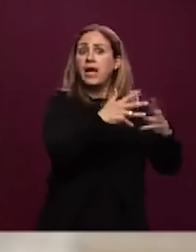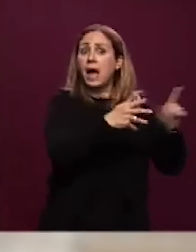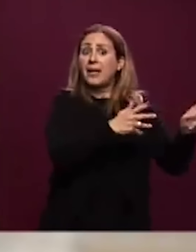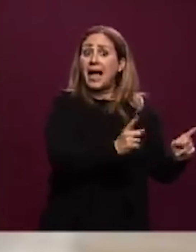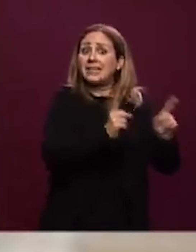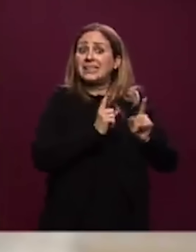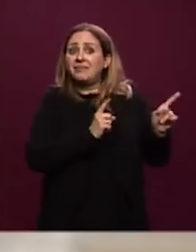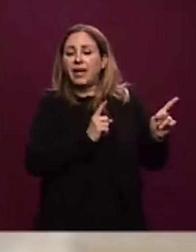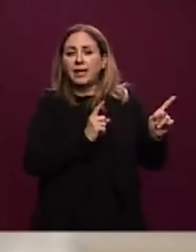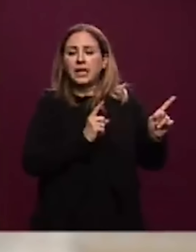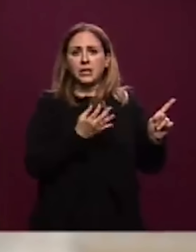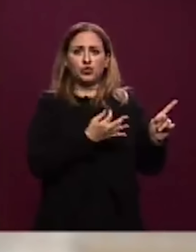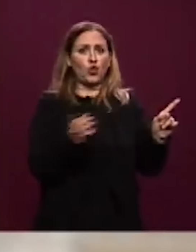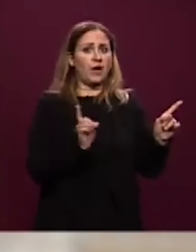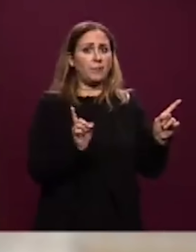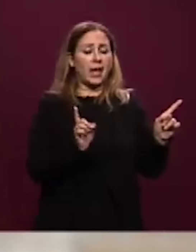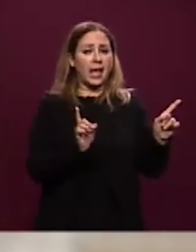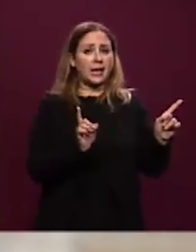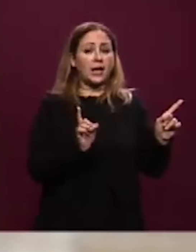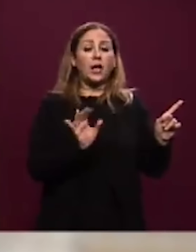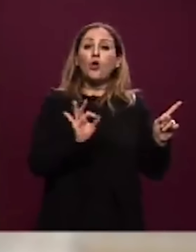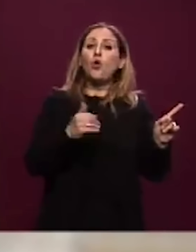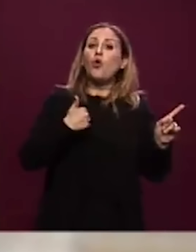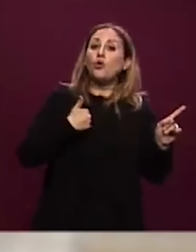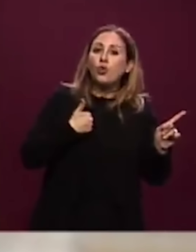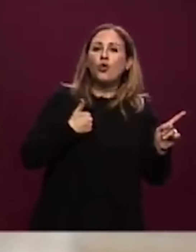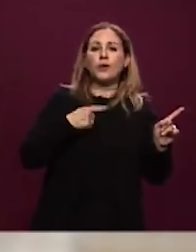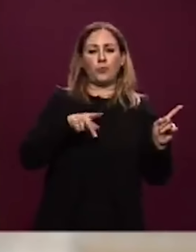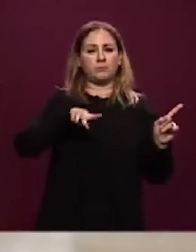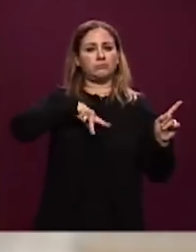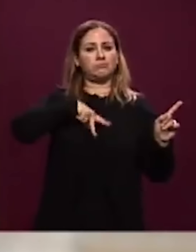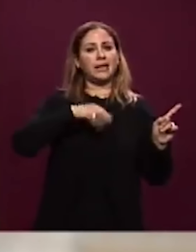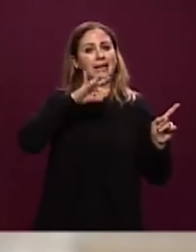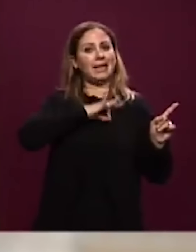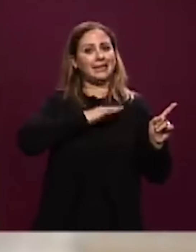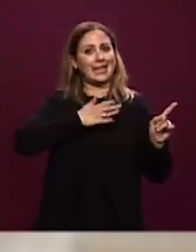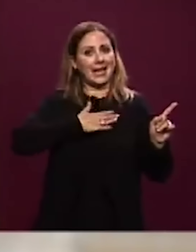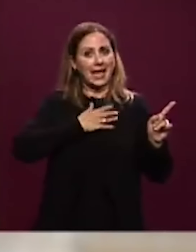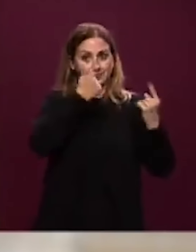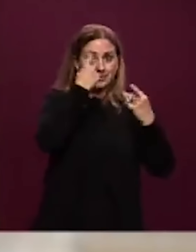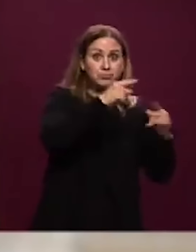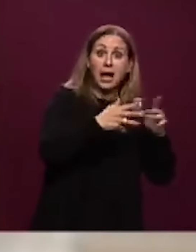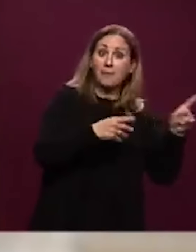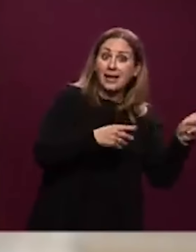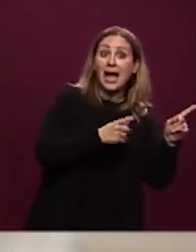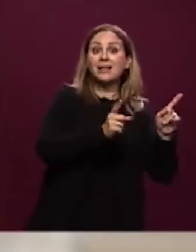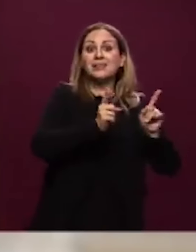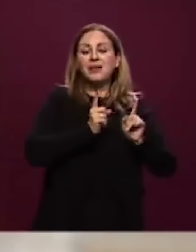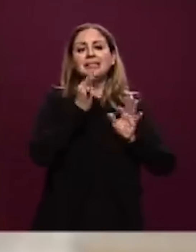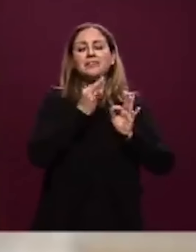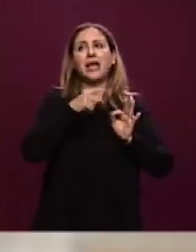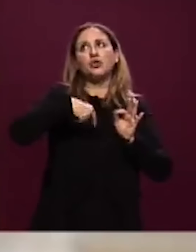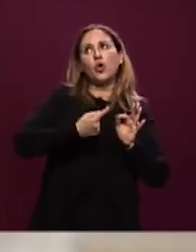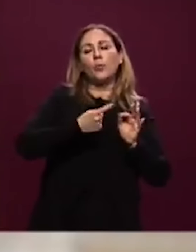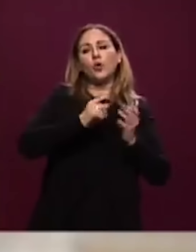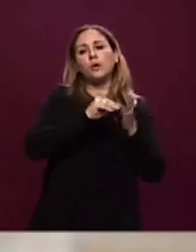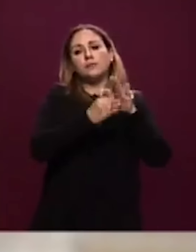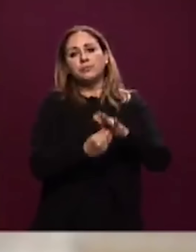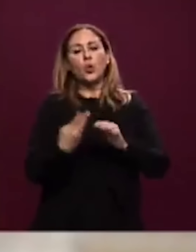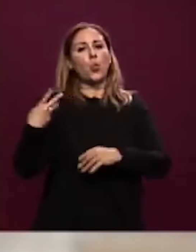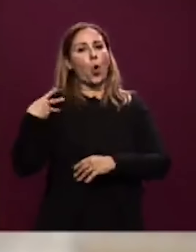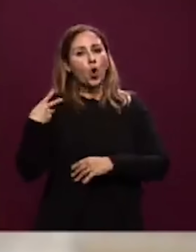piedi, cioè o ci facciamo difendere i nostri interessi dagli americani, però poi dopo ci dite che siamo succubi di Washington, o se no dobbiamo